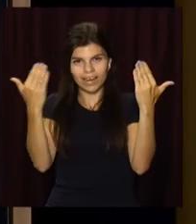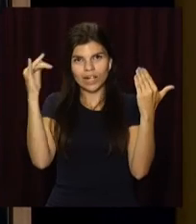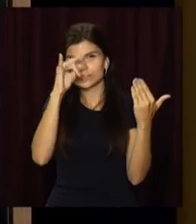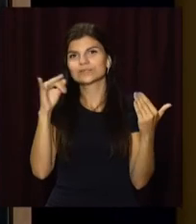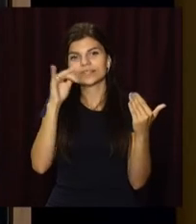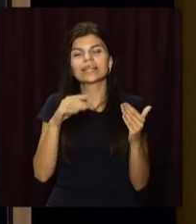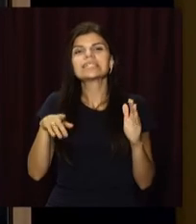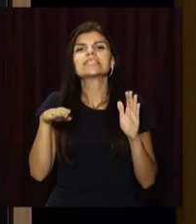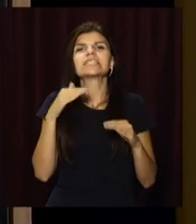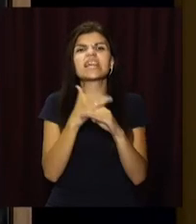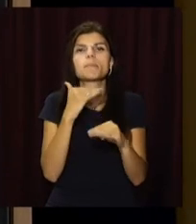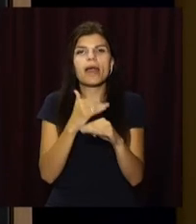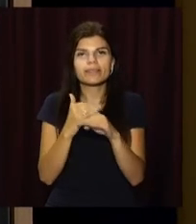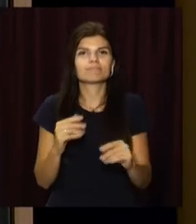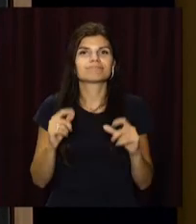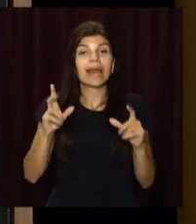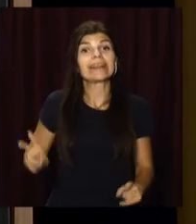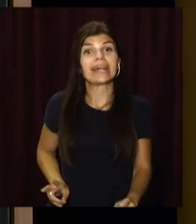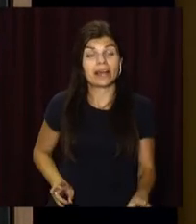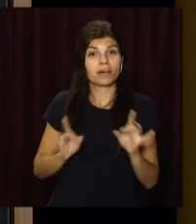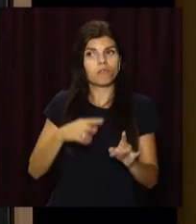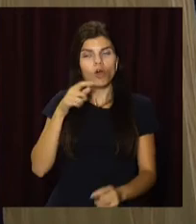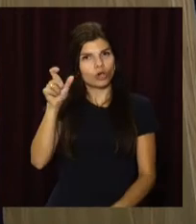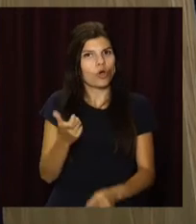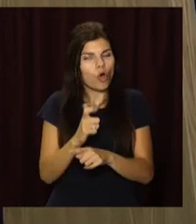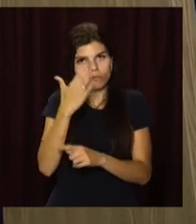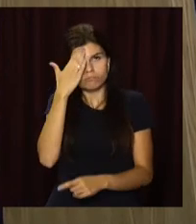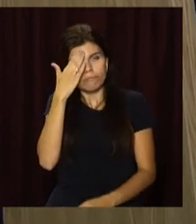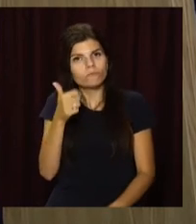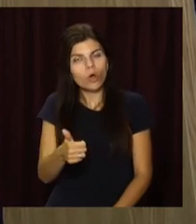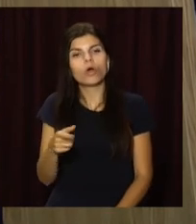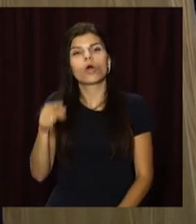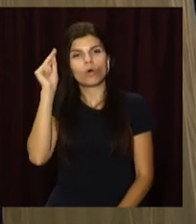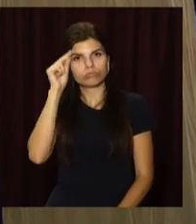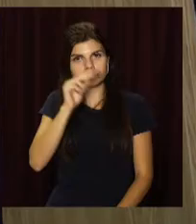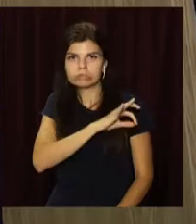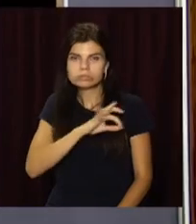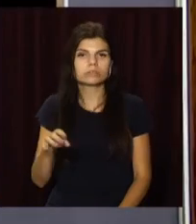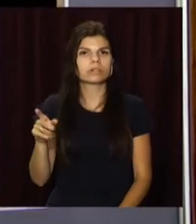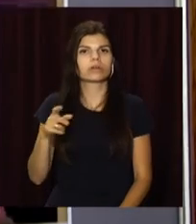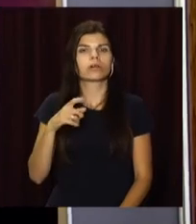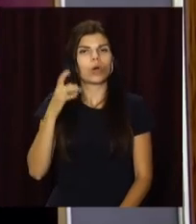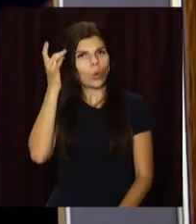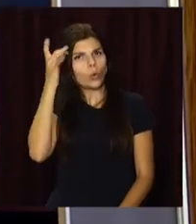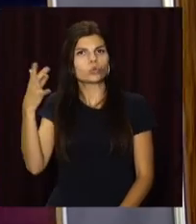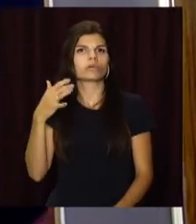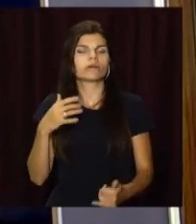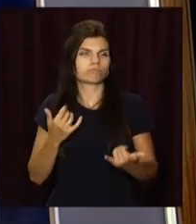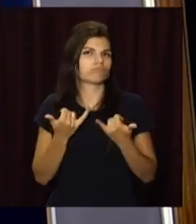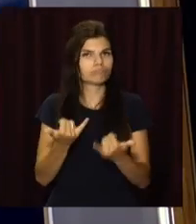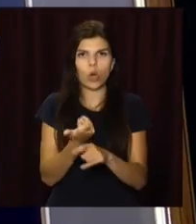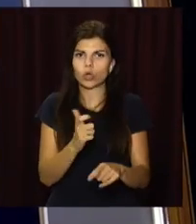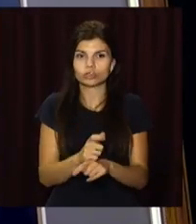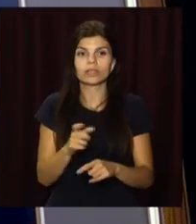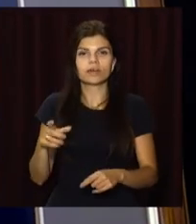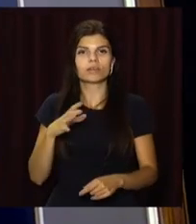підвищеної стипендії. За розповідями директора, юнак дуже виділявся серед студентів. Відмінник навчання, староста групи, культурний та ввічливий. В